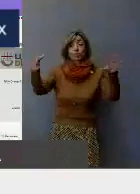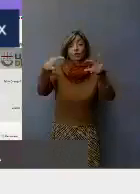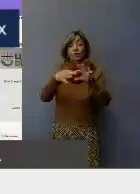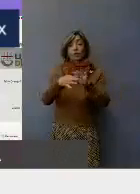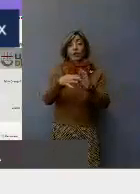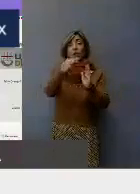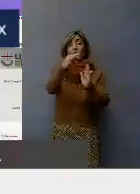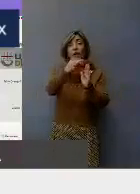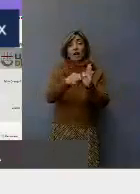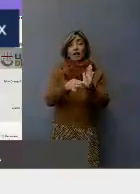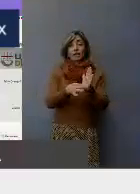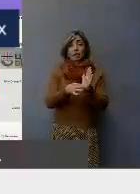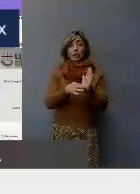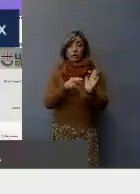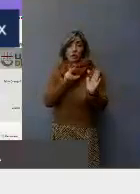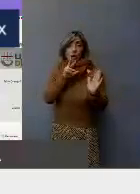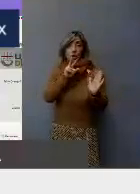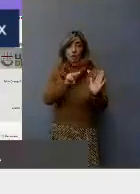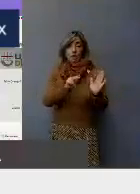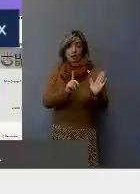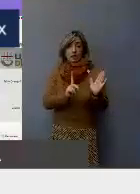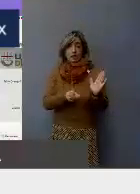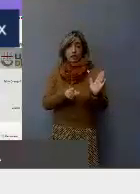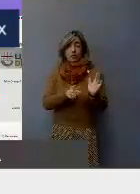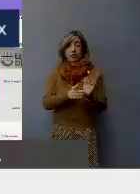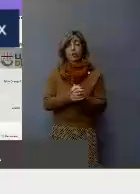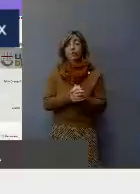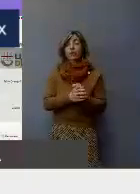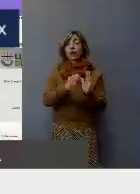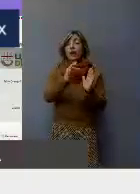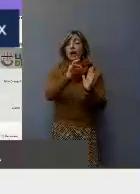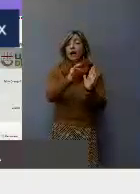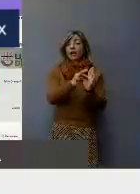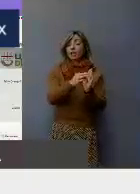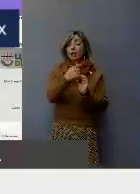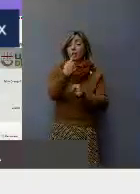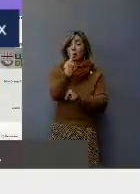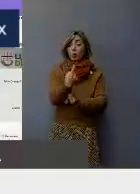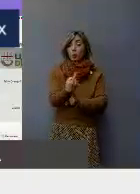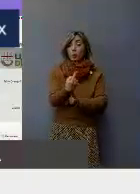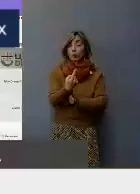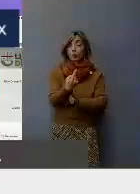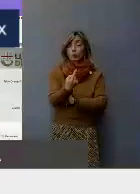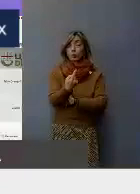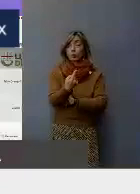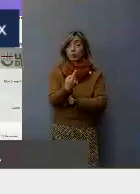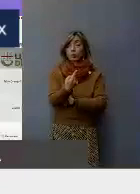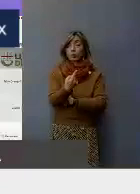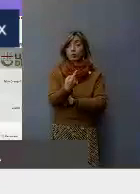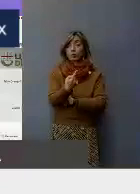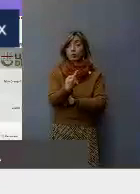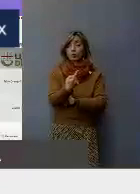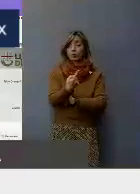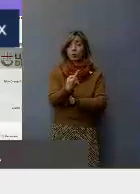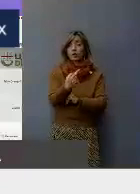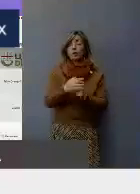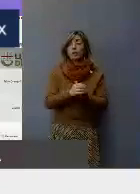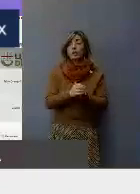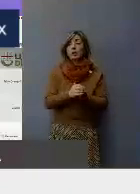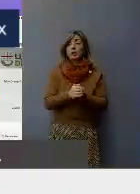darà articolo1 oggetto basta go lamento è